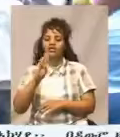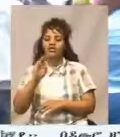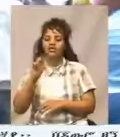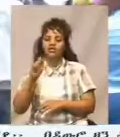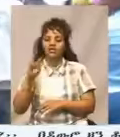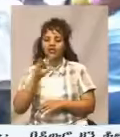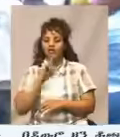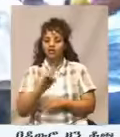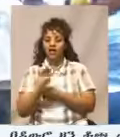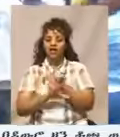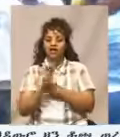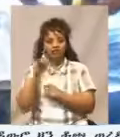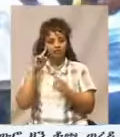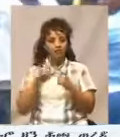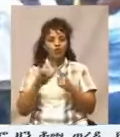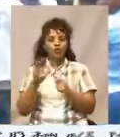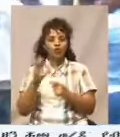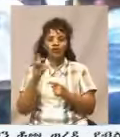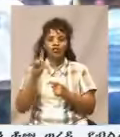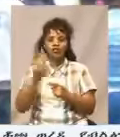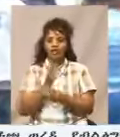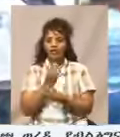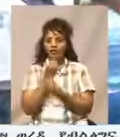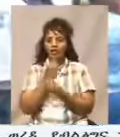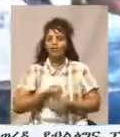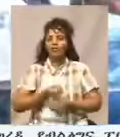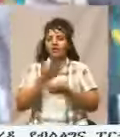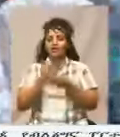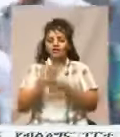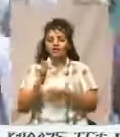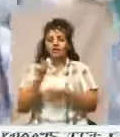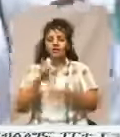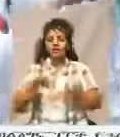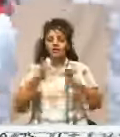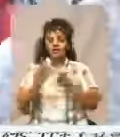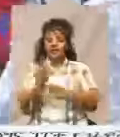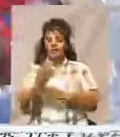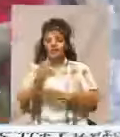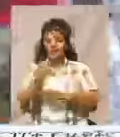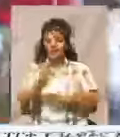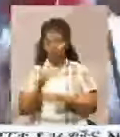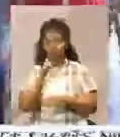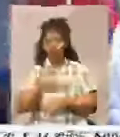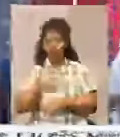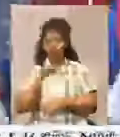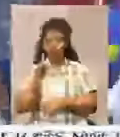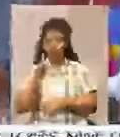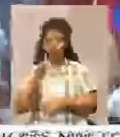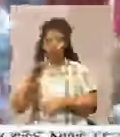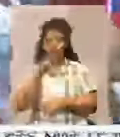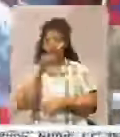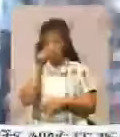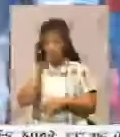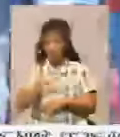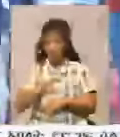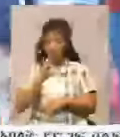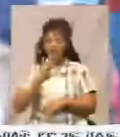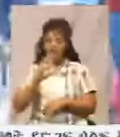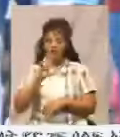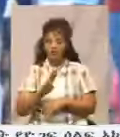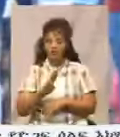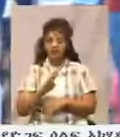ሀገር የታቀደው የኮይሻ ገበታ ፕሮጀክትም አብዛኛውን የዳውሮ ክፍል ተጠቃሚ ያደርጓል ብሏል ወይዘሮ ፋናይና አቶ ለገስ።